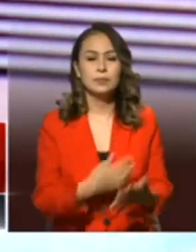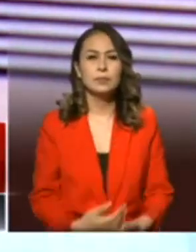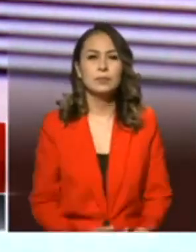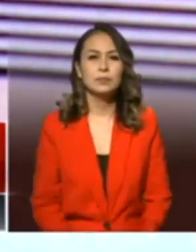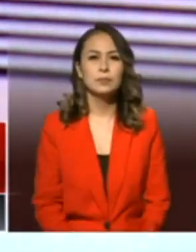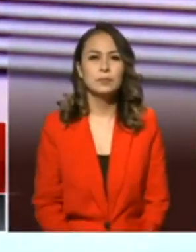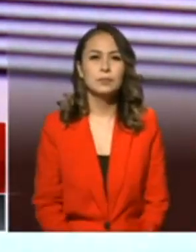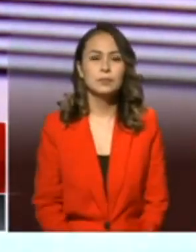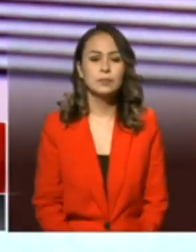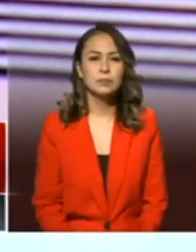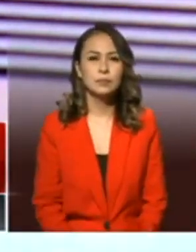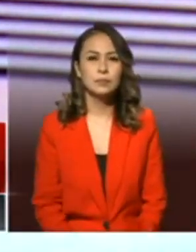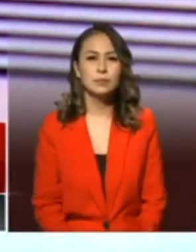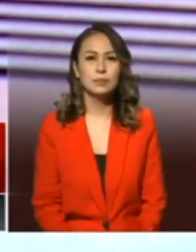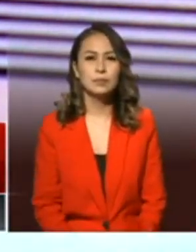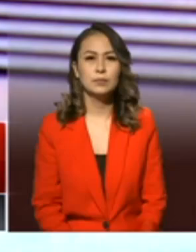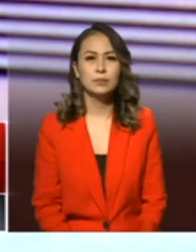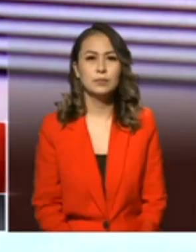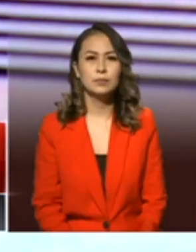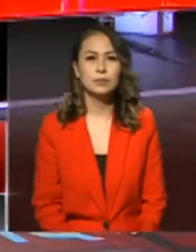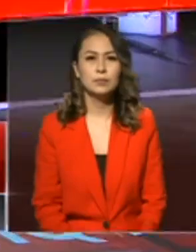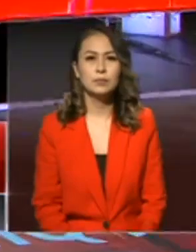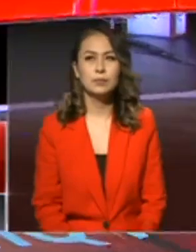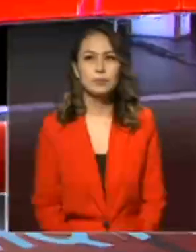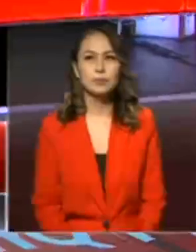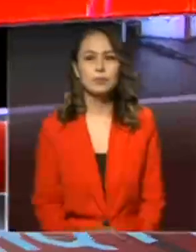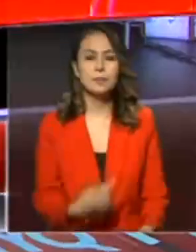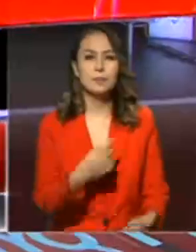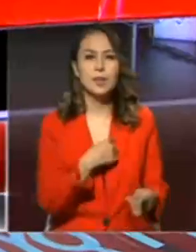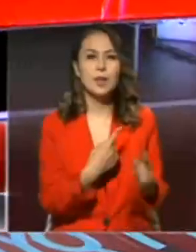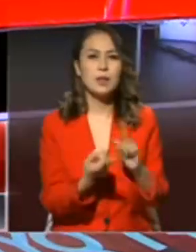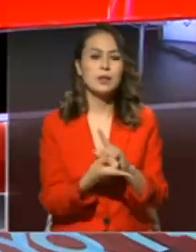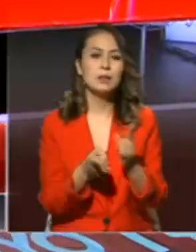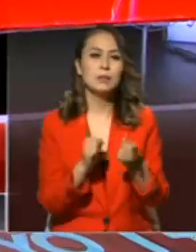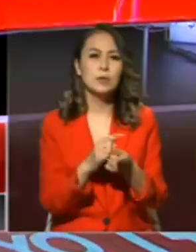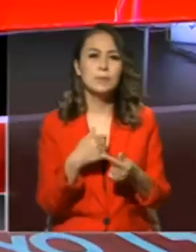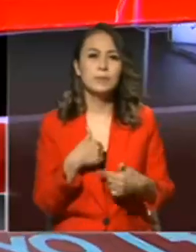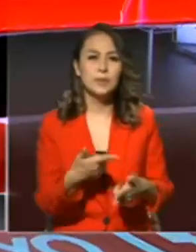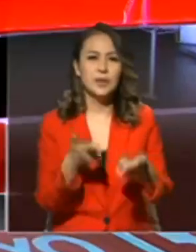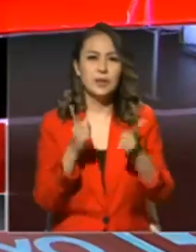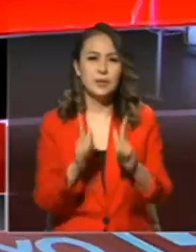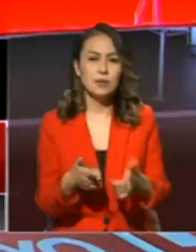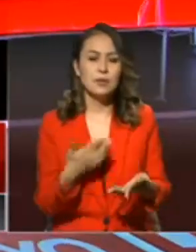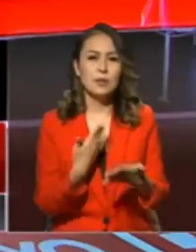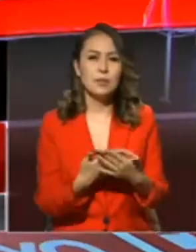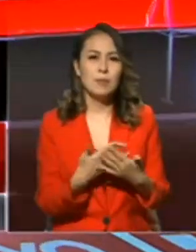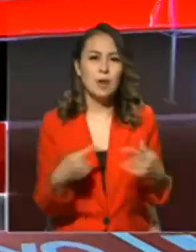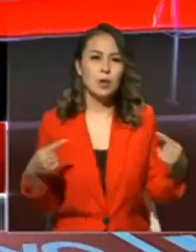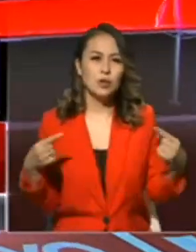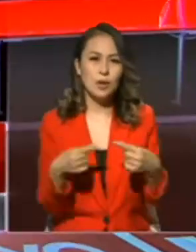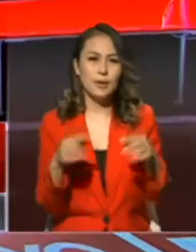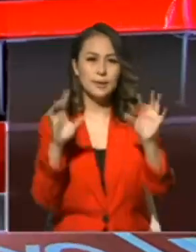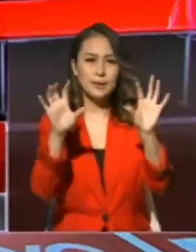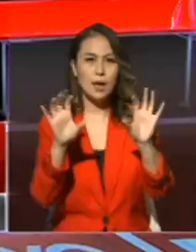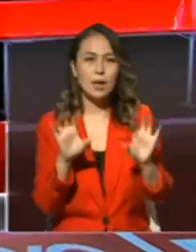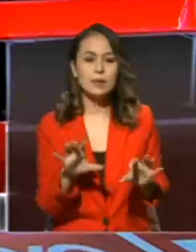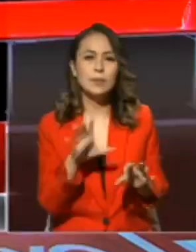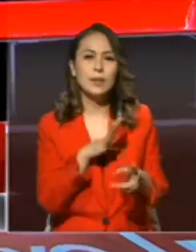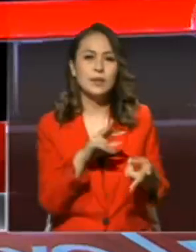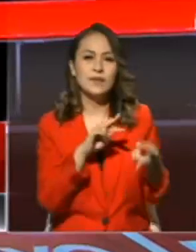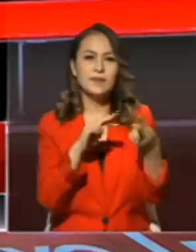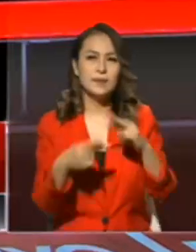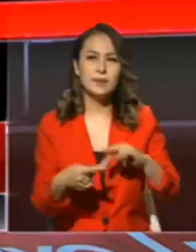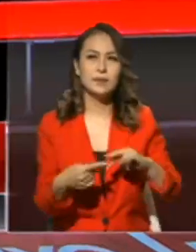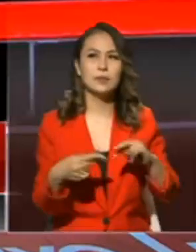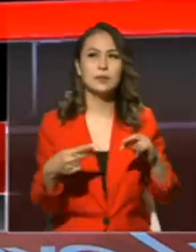Енді бұл жағдайда Гүлнара Нұрымен келісмей, наоборот, келісем. Неге десеңіз, бұл шынында да біздің нақты заңнамада келісім призм